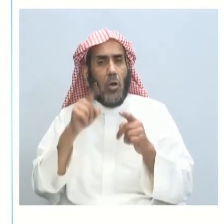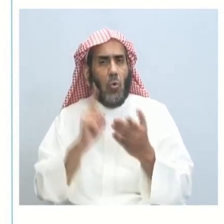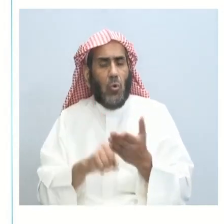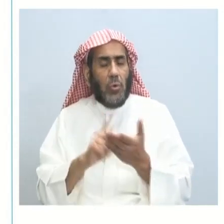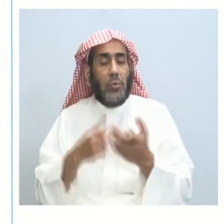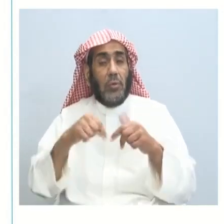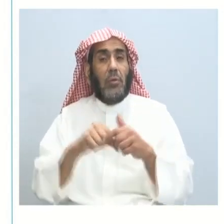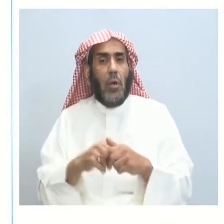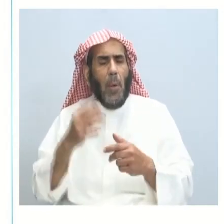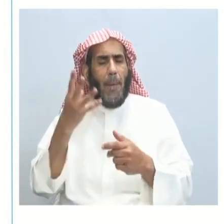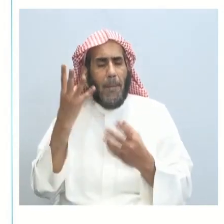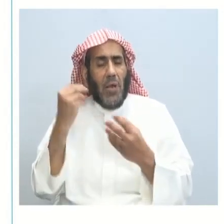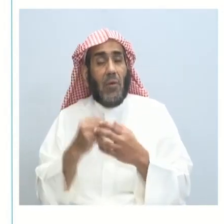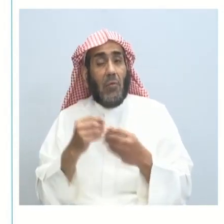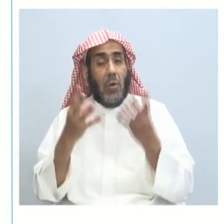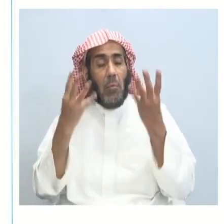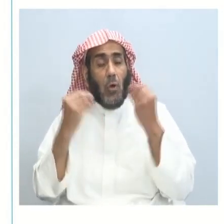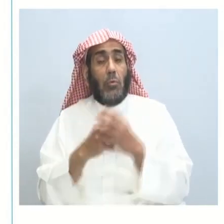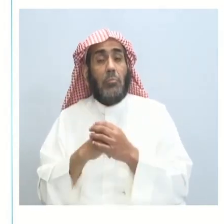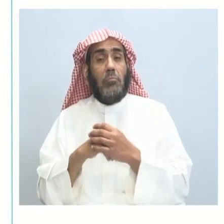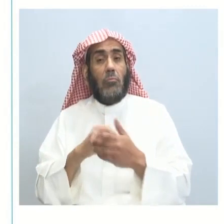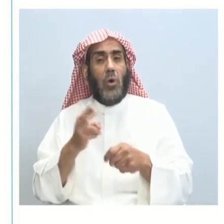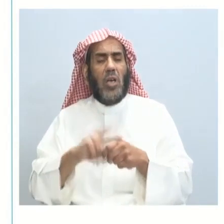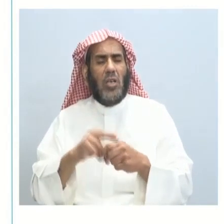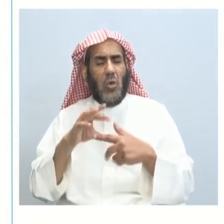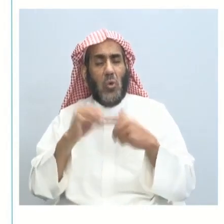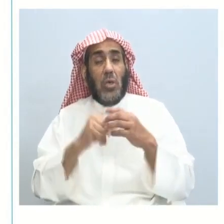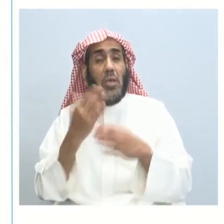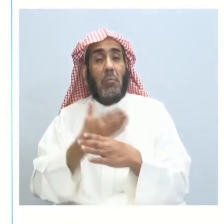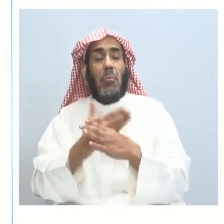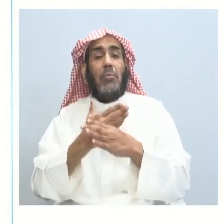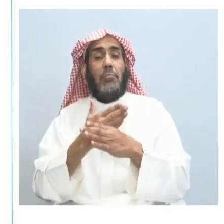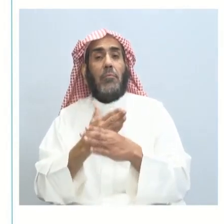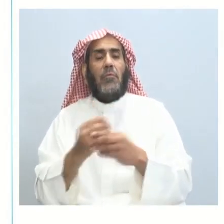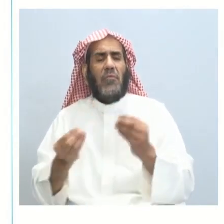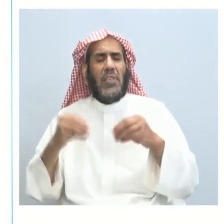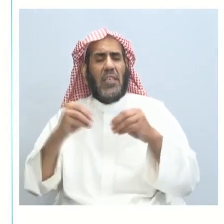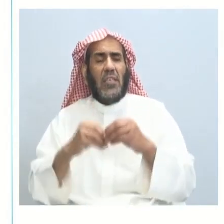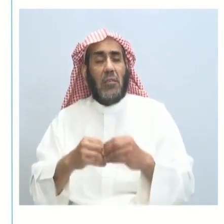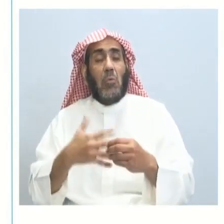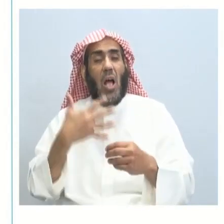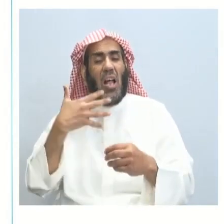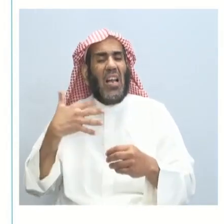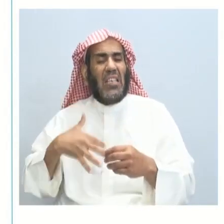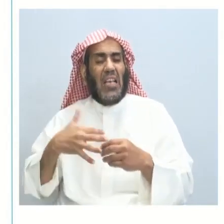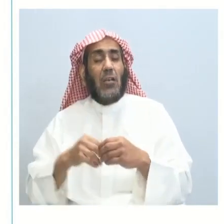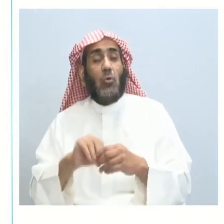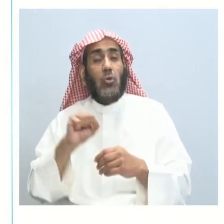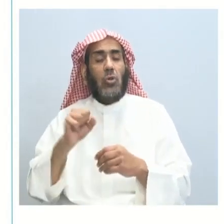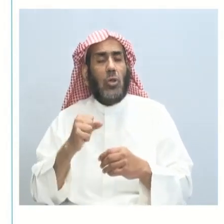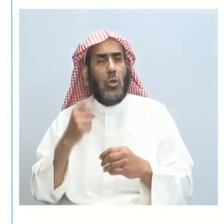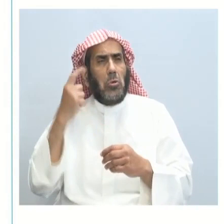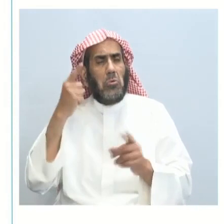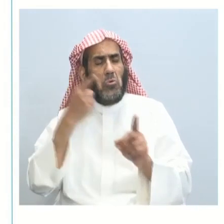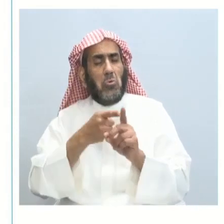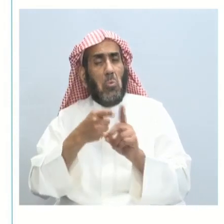لدينا معرفه في المعلومه واي قصور قد تتسبب في زياده الخسائر وخصوصا السمعه